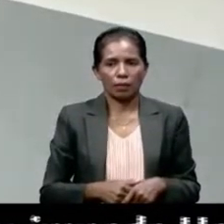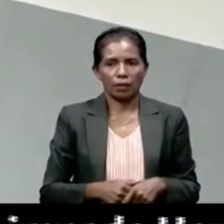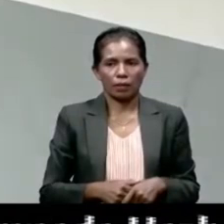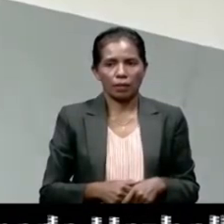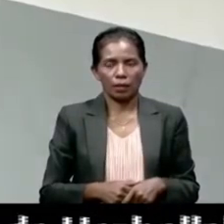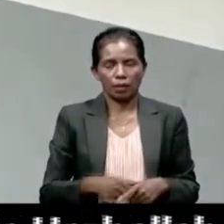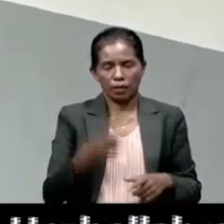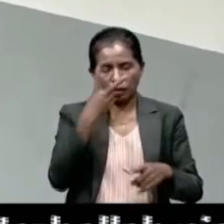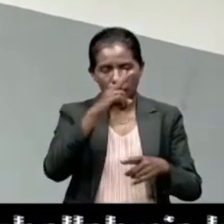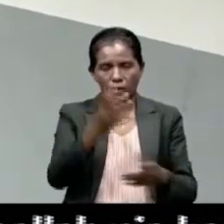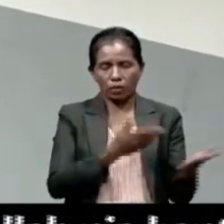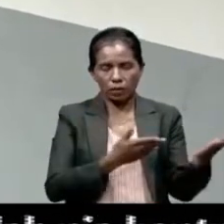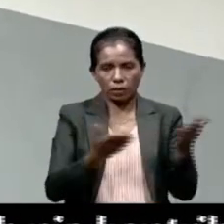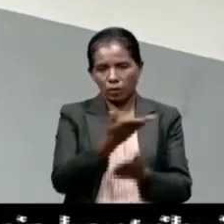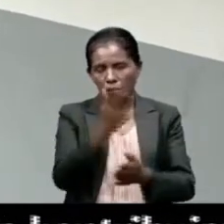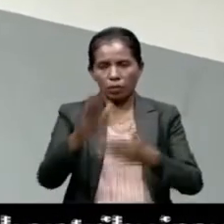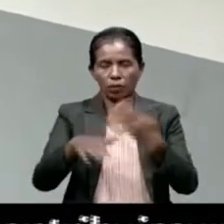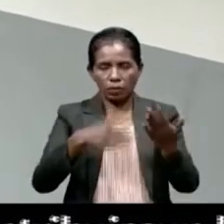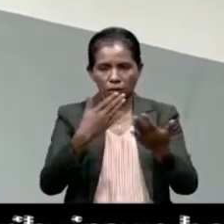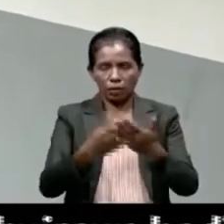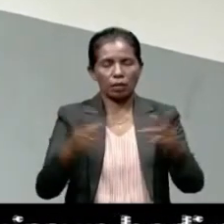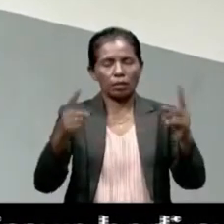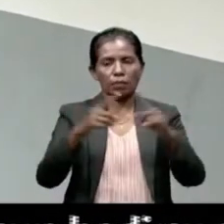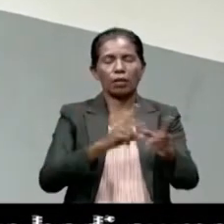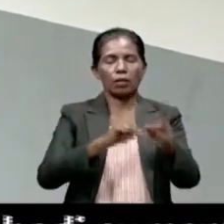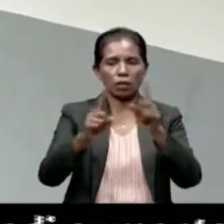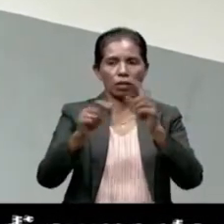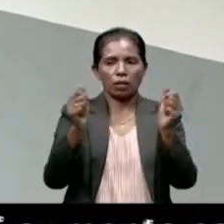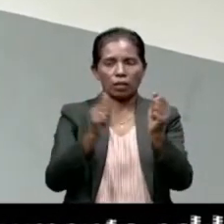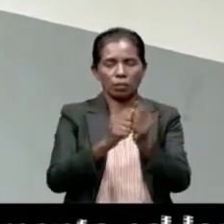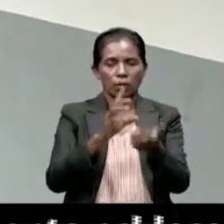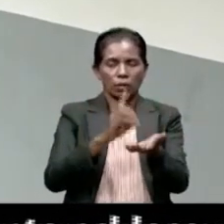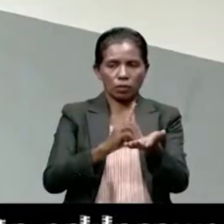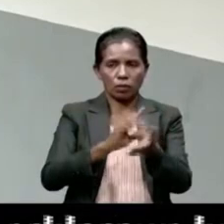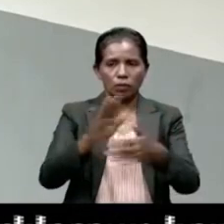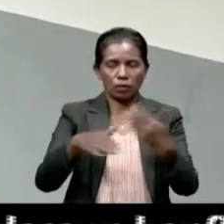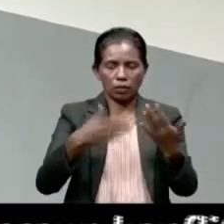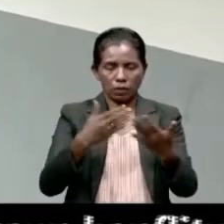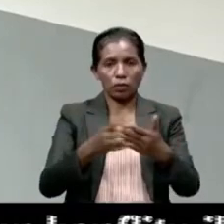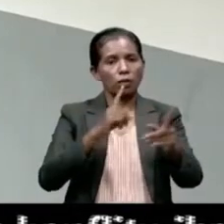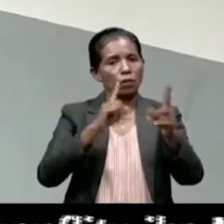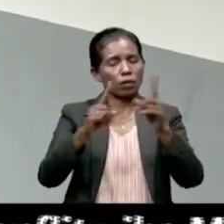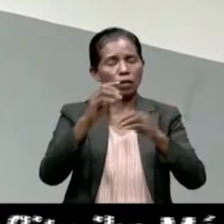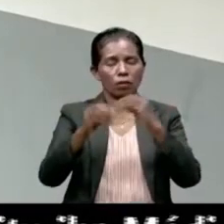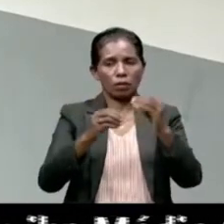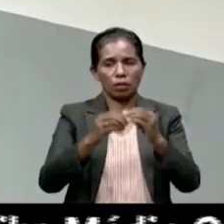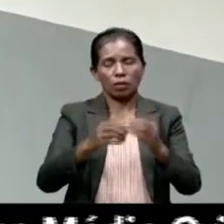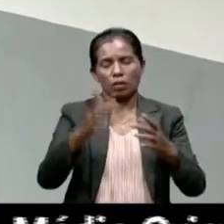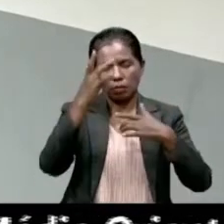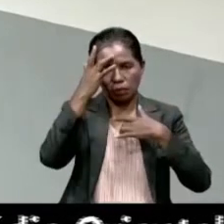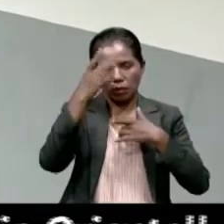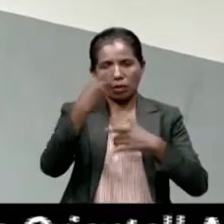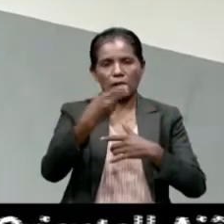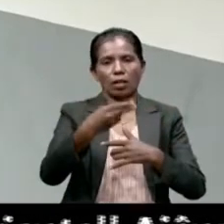Telespetadores, tu irmai, hau selorita bot sira, ba dadalia hamutu ku mediku sira, nebe si explica klean kona ba virus HIV